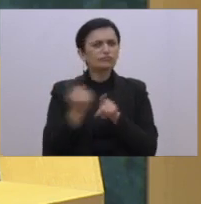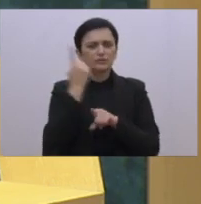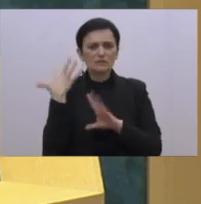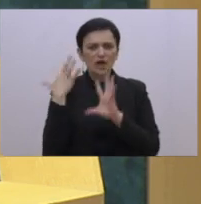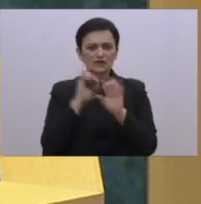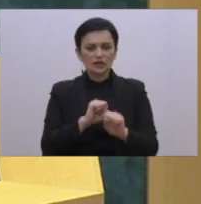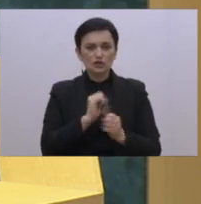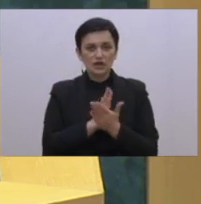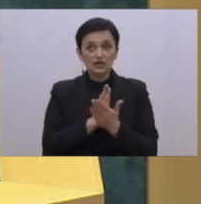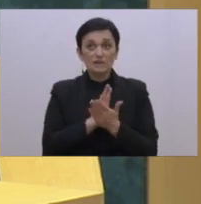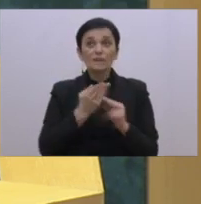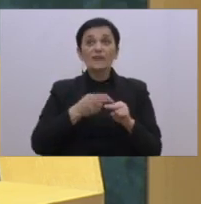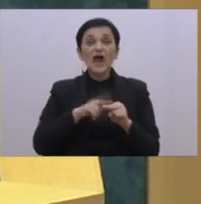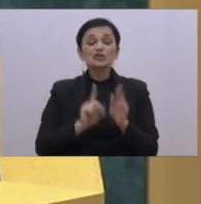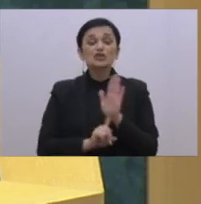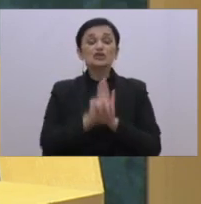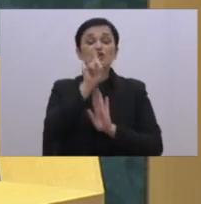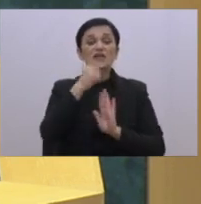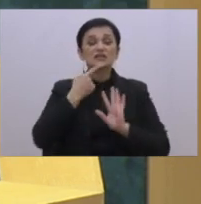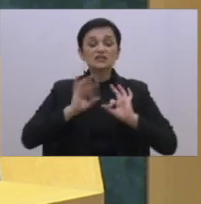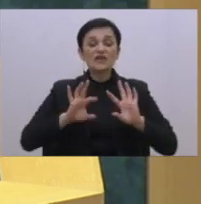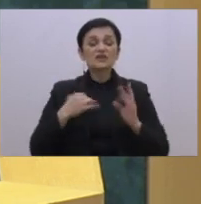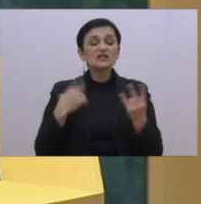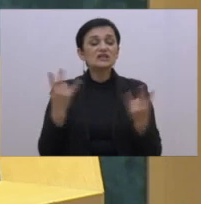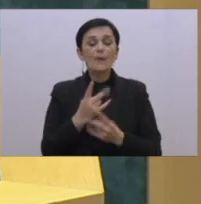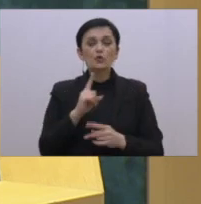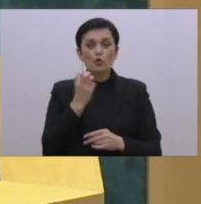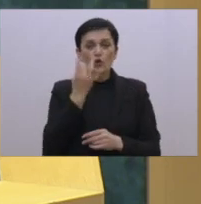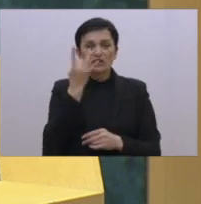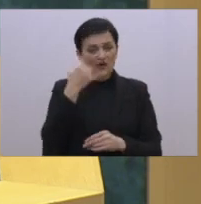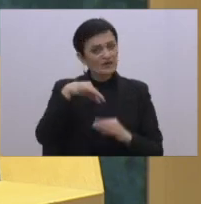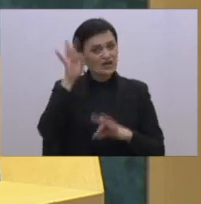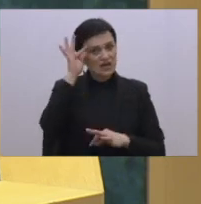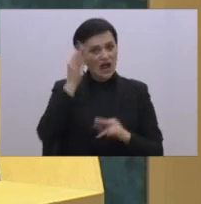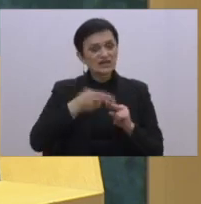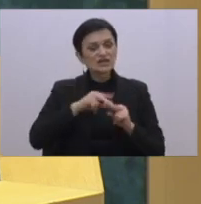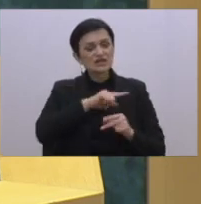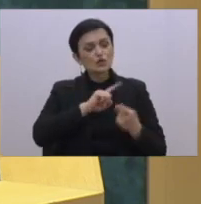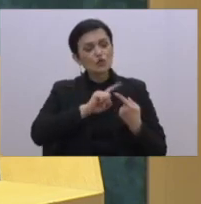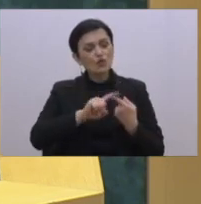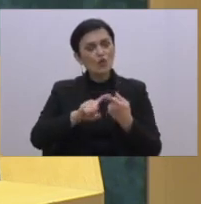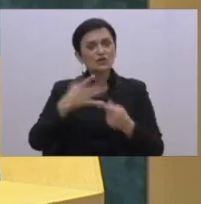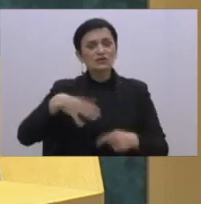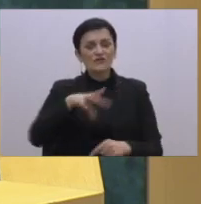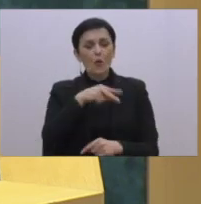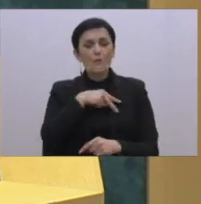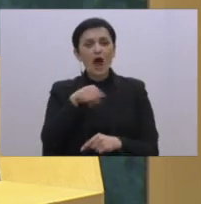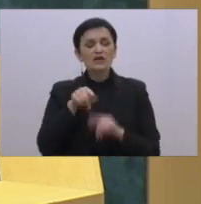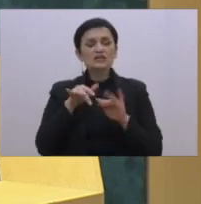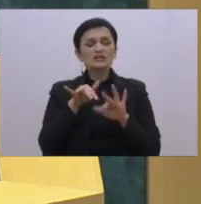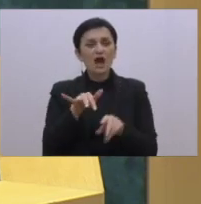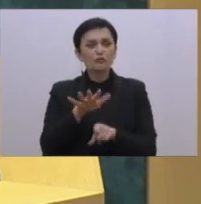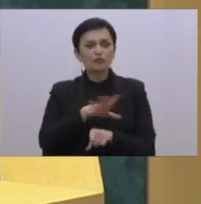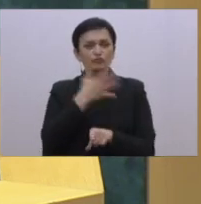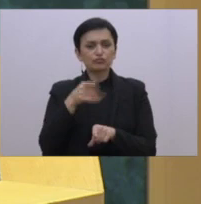ხარდაჭერა. ეს შესავალი იმისთვის დამჭირდა, რომ კიდევ ერთხელ გავიხსენოთ ის კონტექსტი, რომელშიც საქართველოს პარლამენტის საქმიანობა